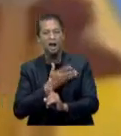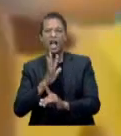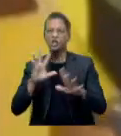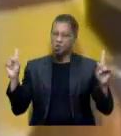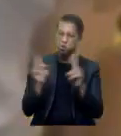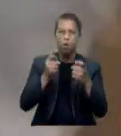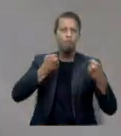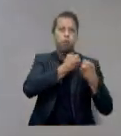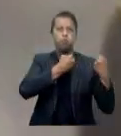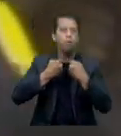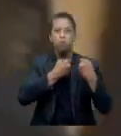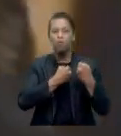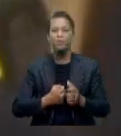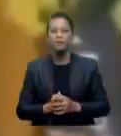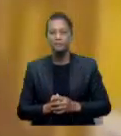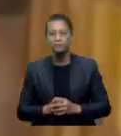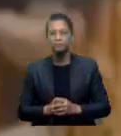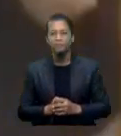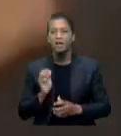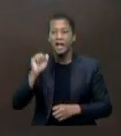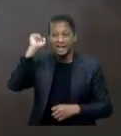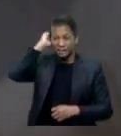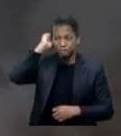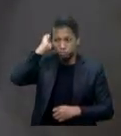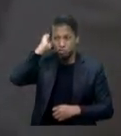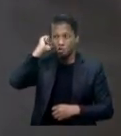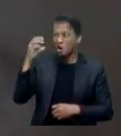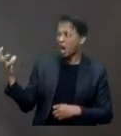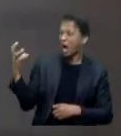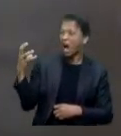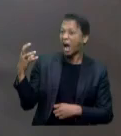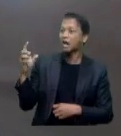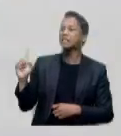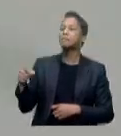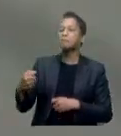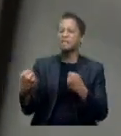Aksi kedua pelaku menyulut kemarahan seorang ibu lantaran perkelahian terjadi di depan anak-anak.